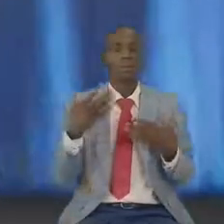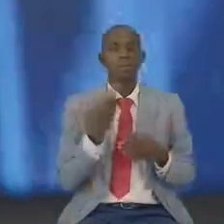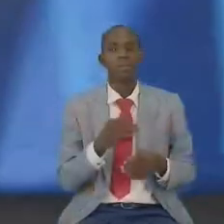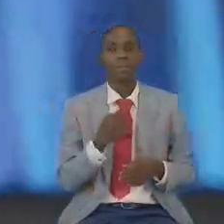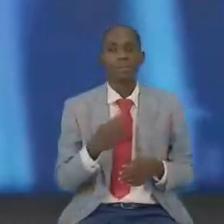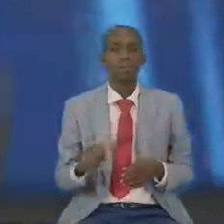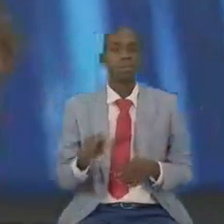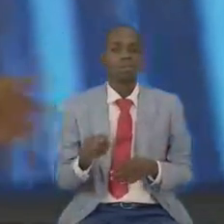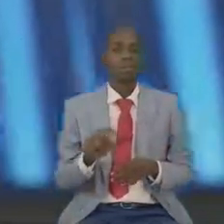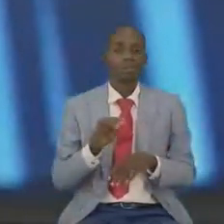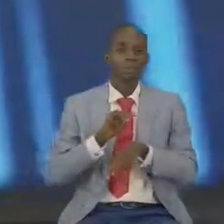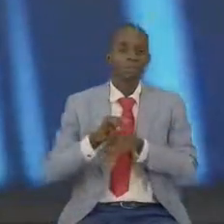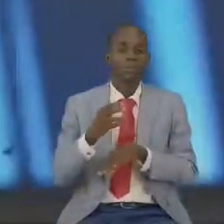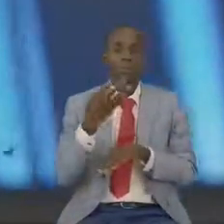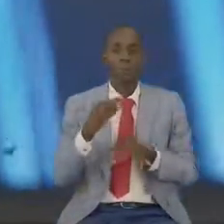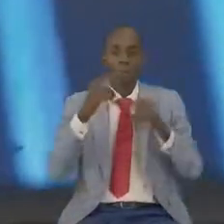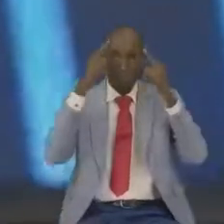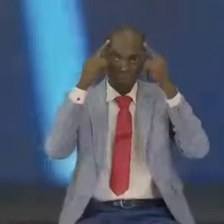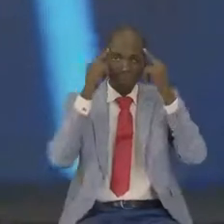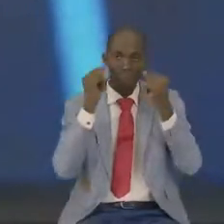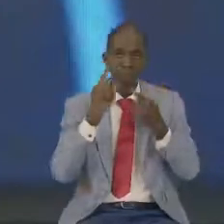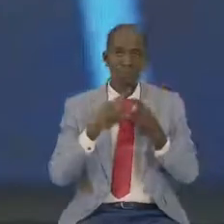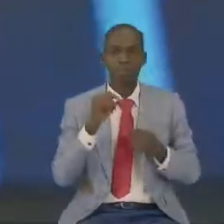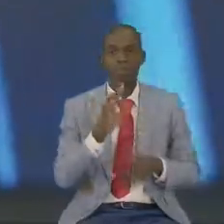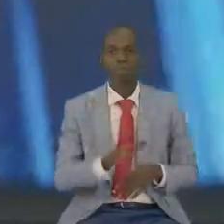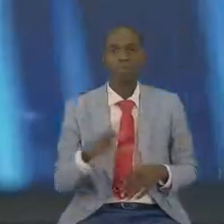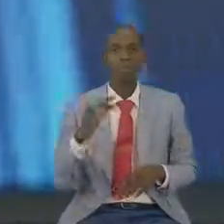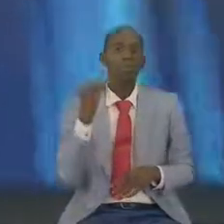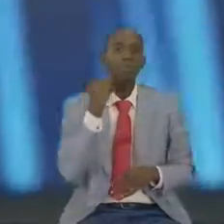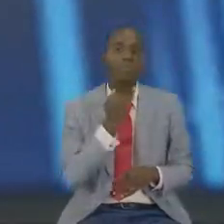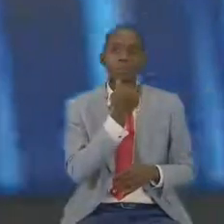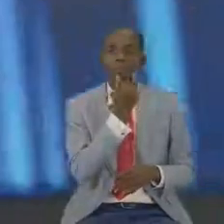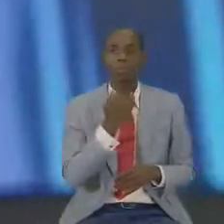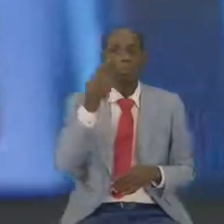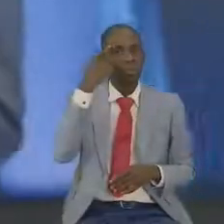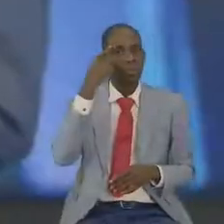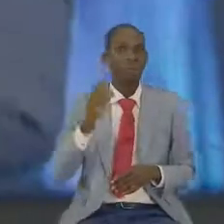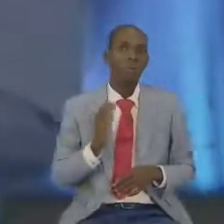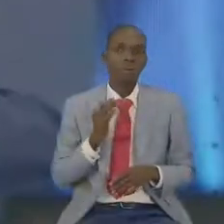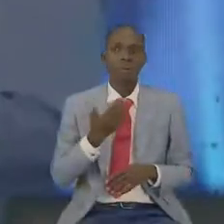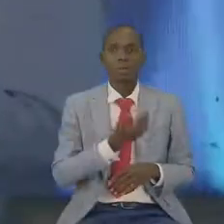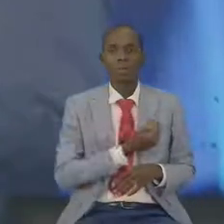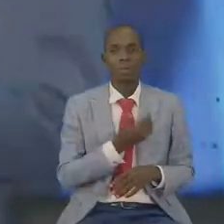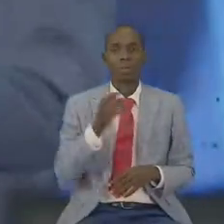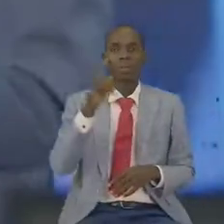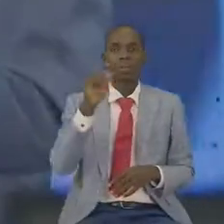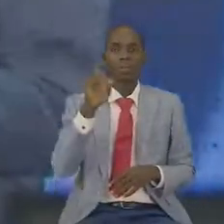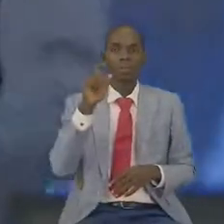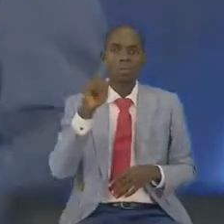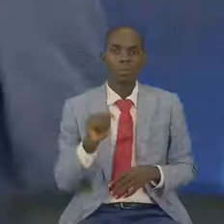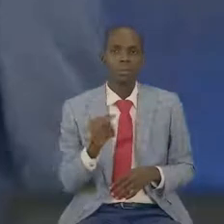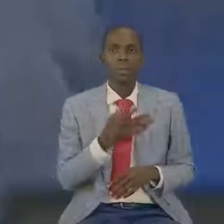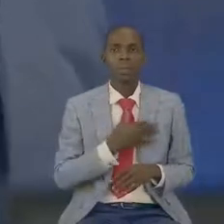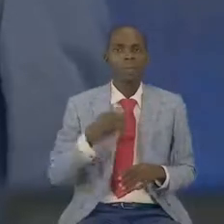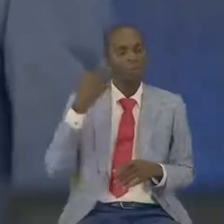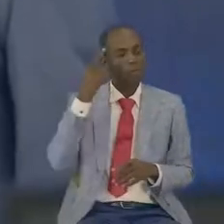Moïse envers les enfants d'Israël, pour notre test et pour